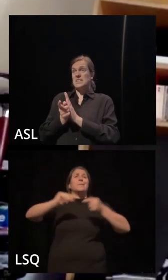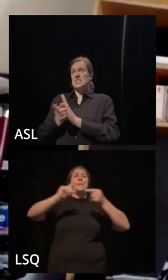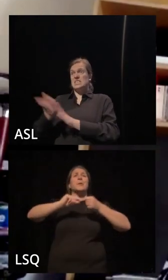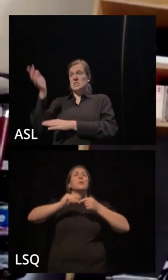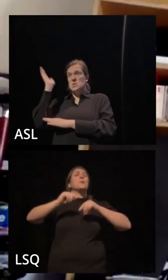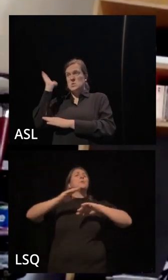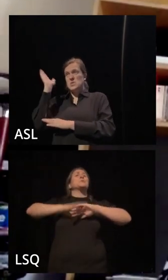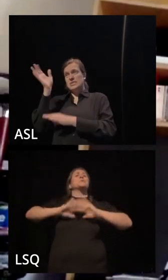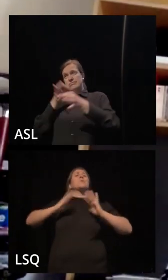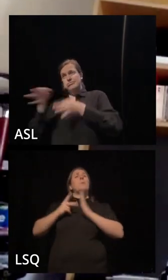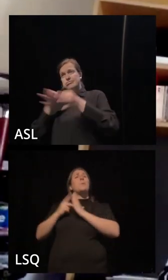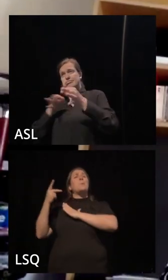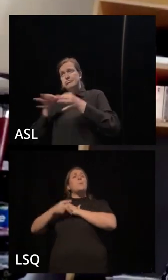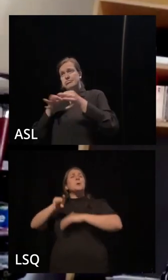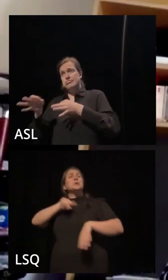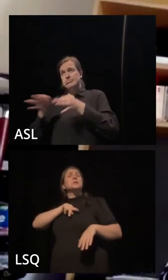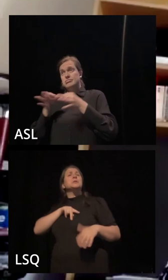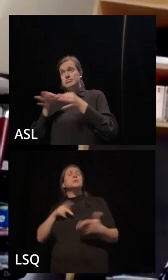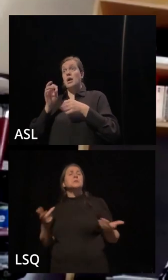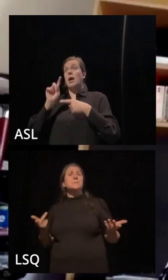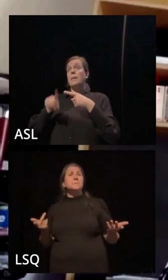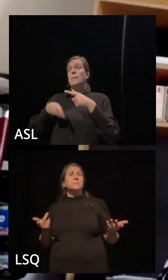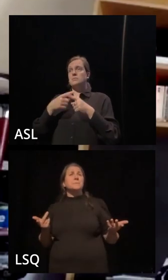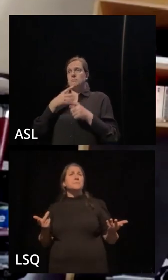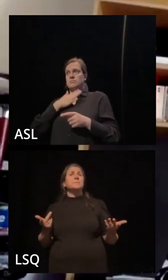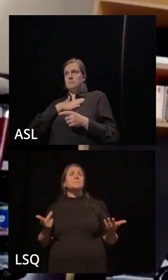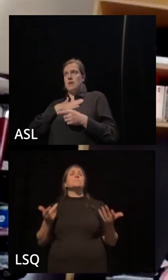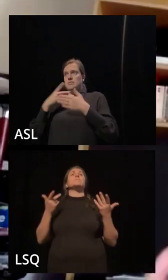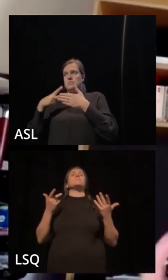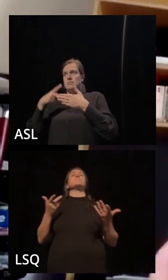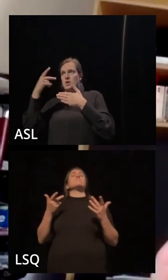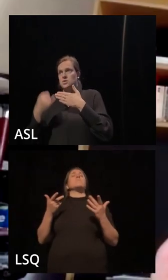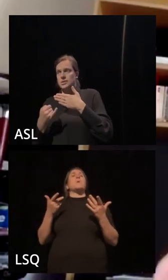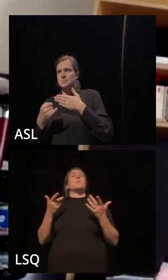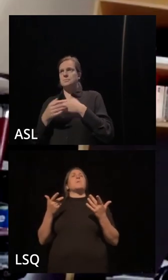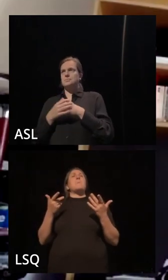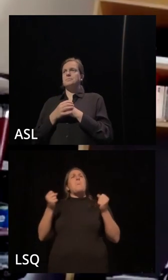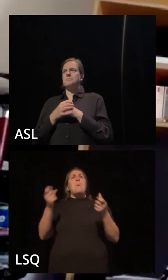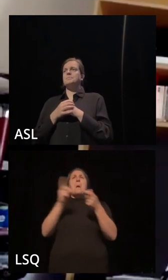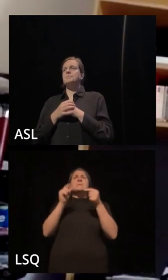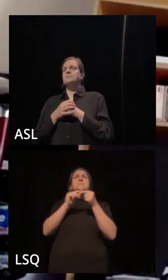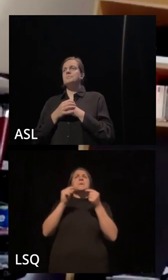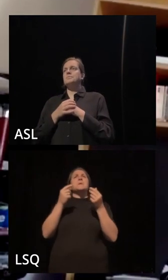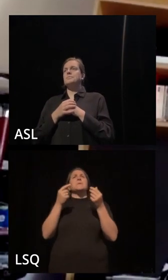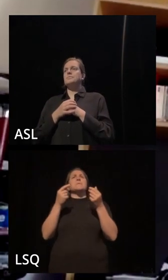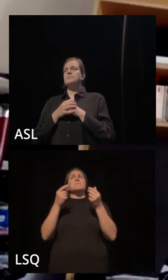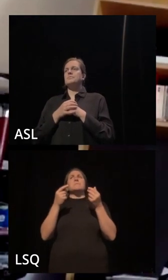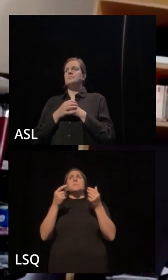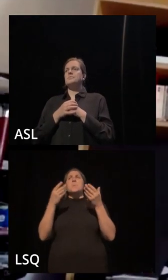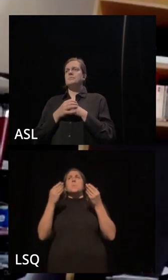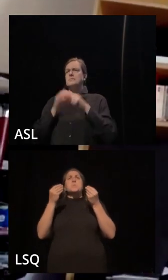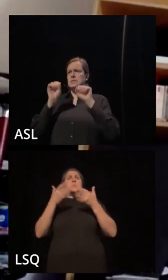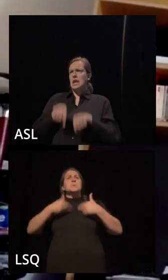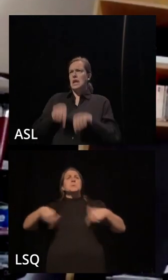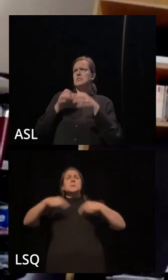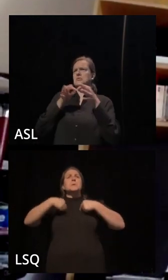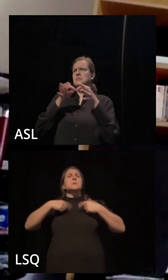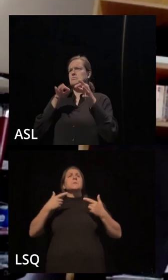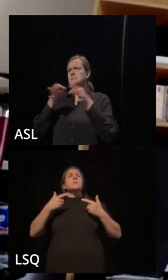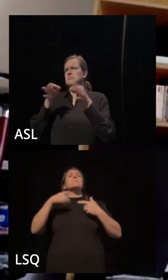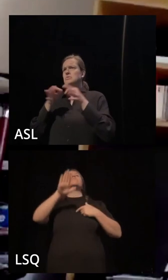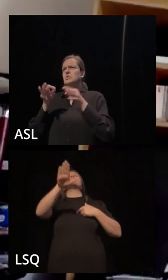l'initiative. Peut-être juste avant, très rapidement, d'où je parle, parce que votre table